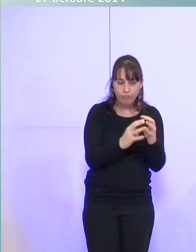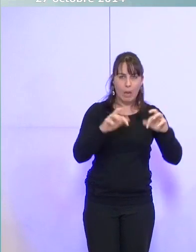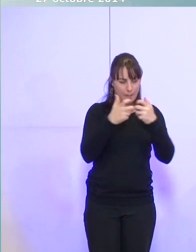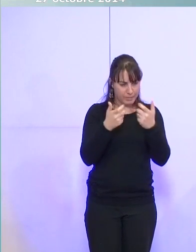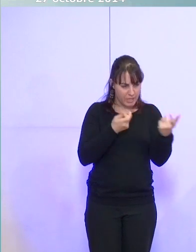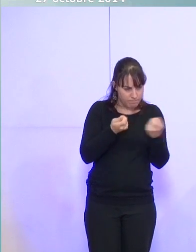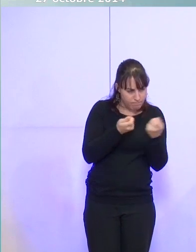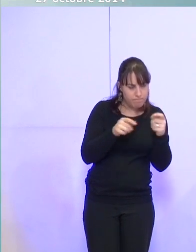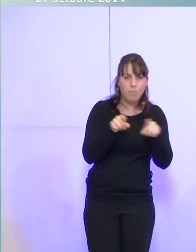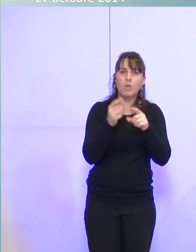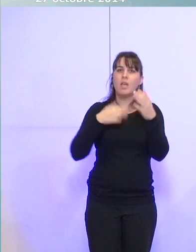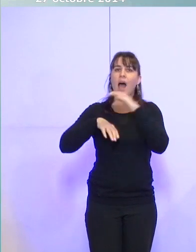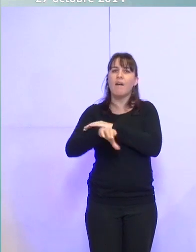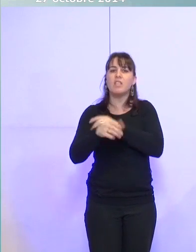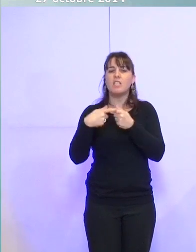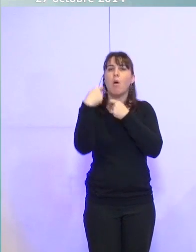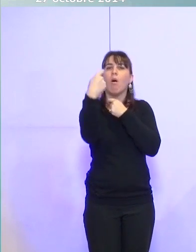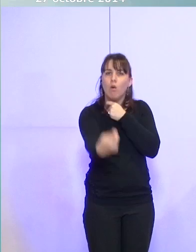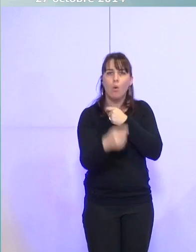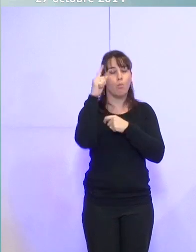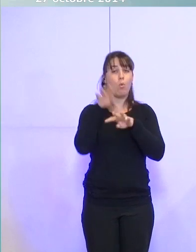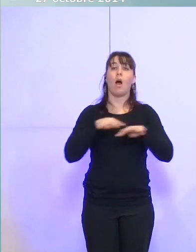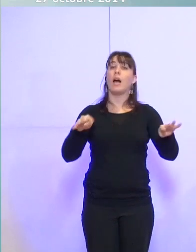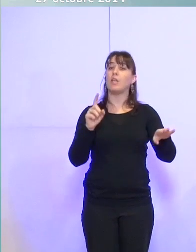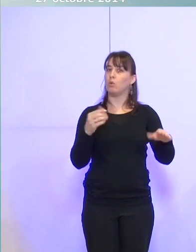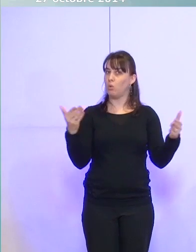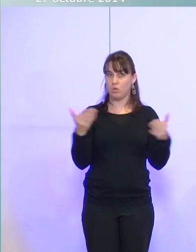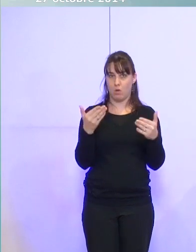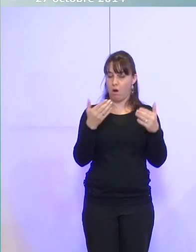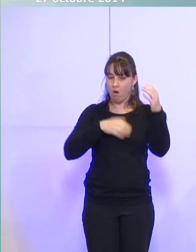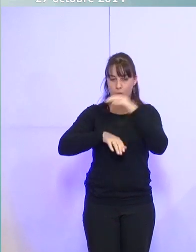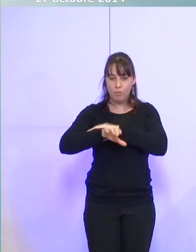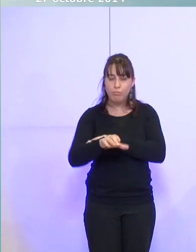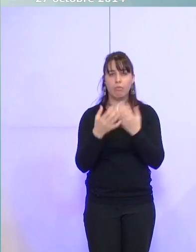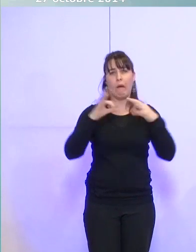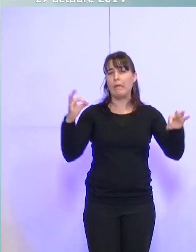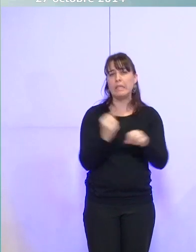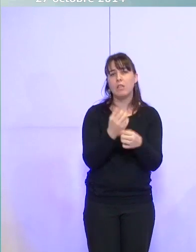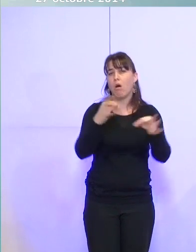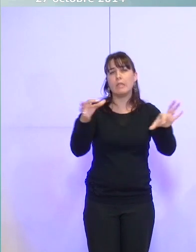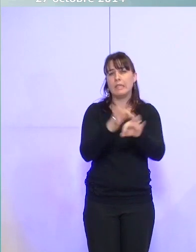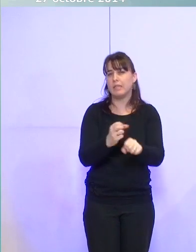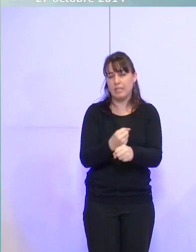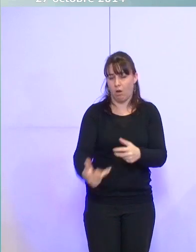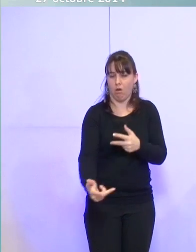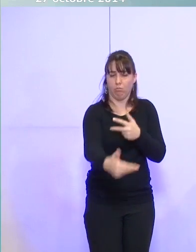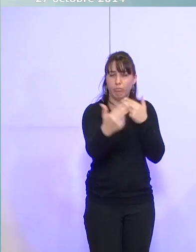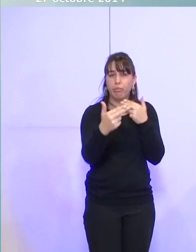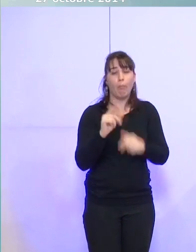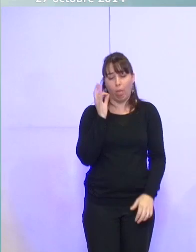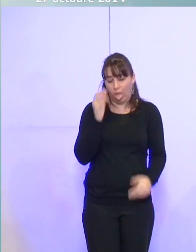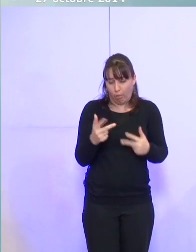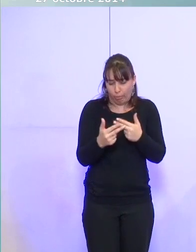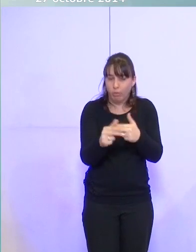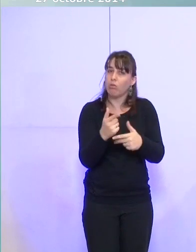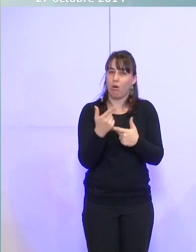et la gestion des investissements de long terme, puisque les réseaux d'eau sont des investissements qui portent sur des dizaines d'années, et un grand nombre de dizaines